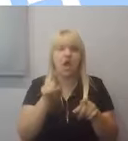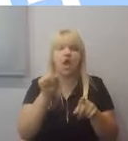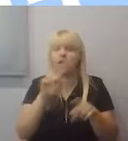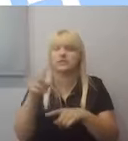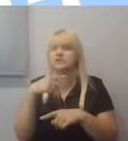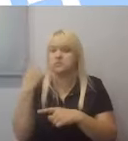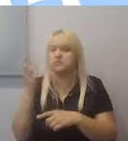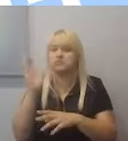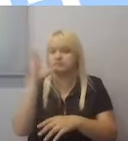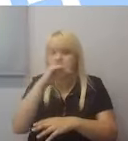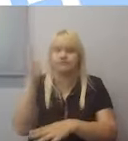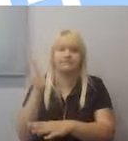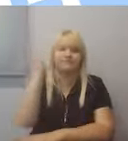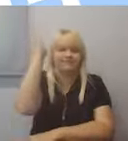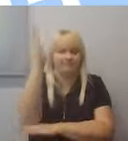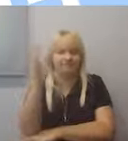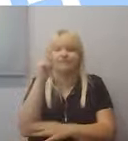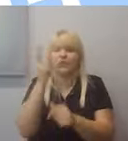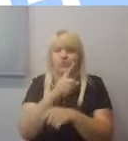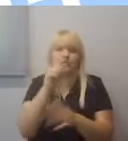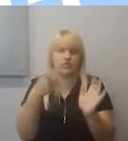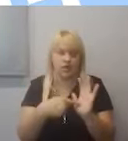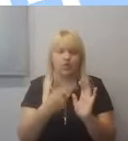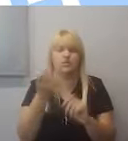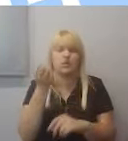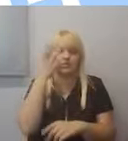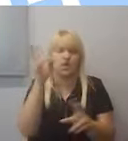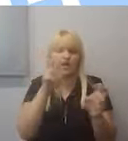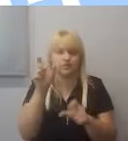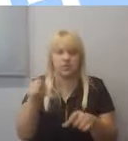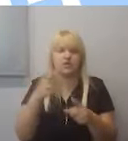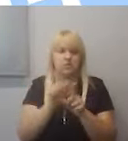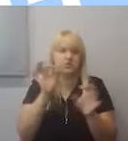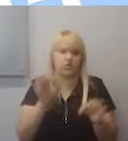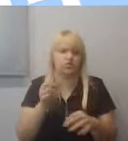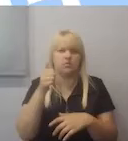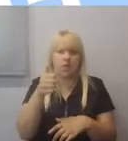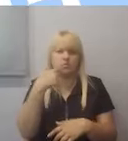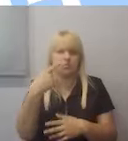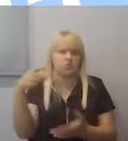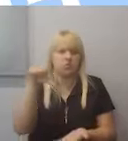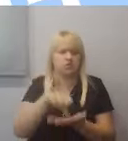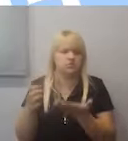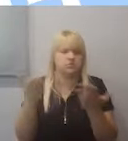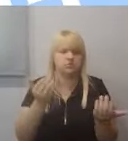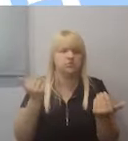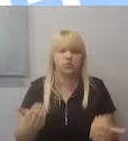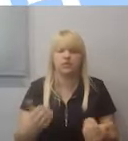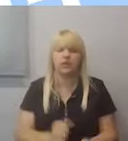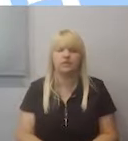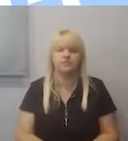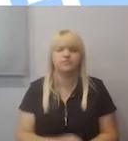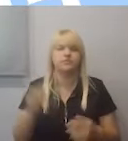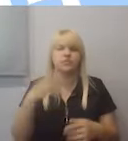un uzdodiet savus jautājumus mūsu ekspertiem jo mums tiešām labi runātāji šajā dienā jā nu tātad es tātad mums ir dažādi rīcības